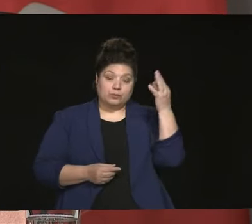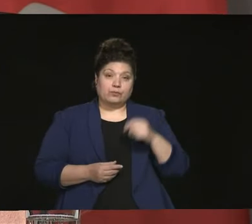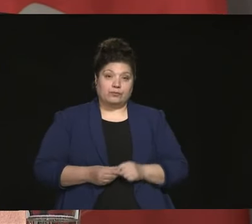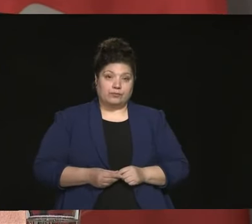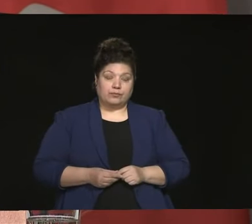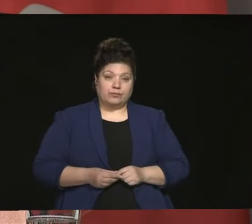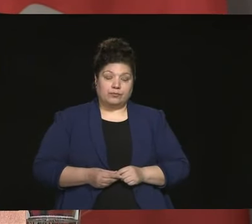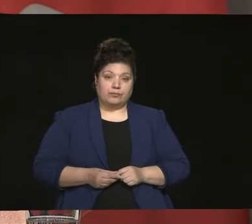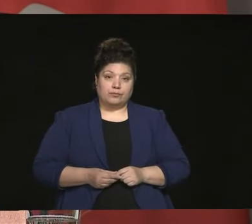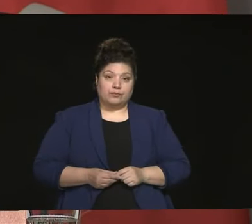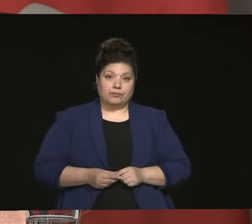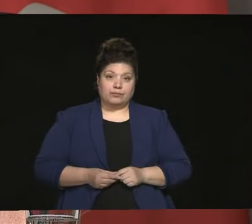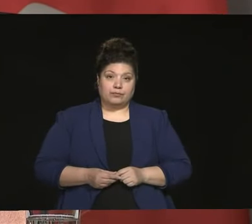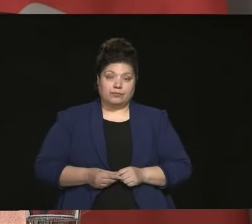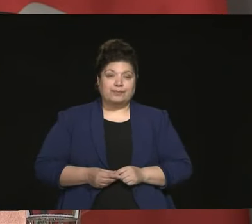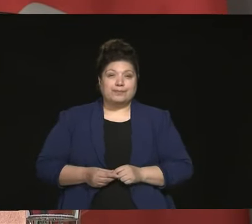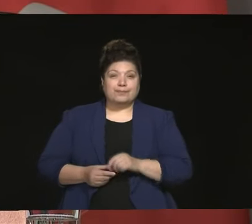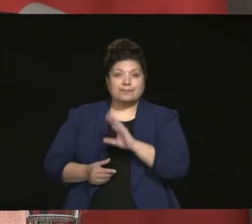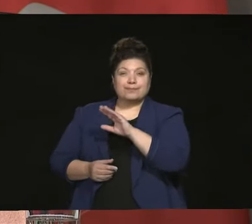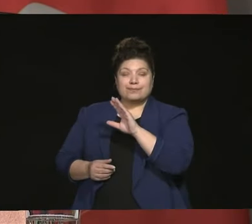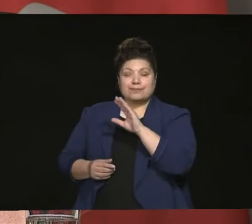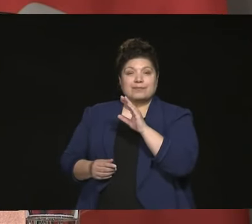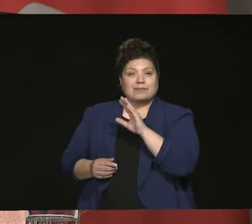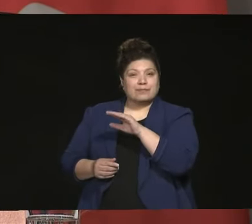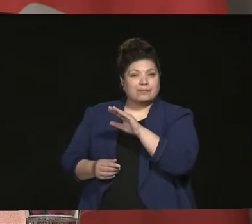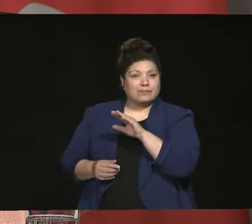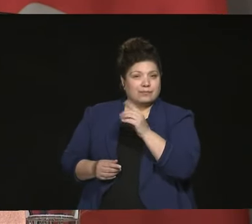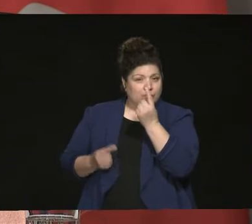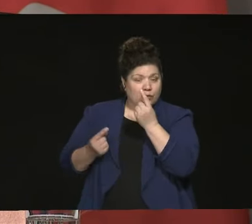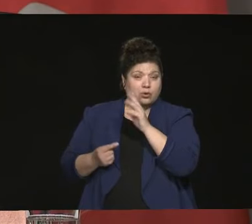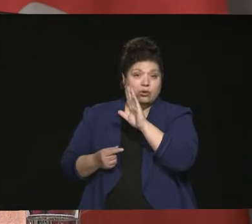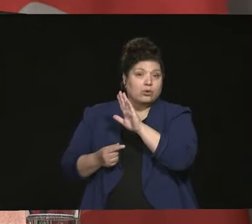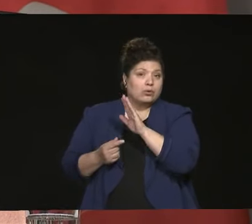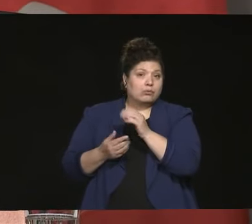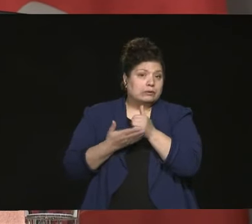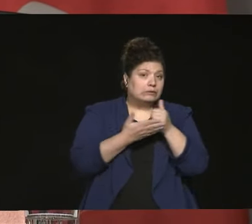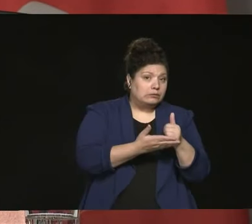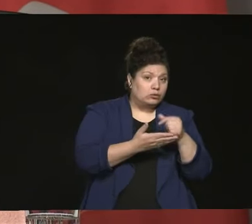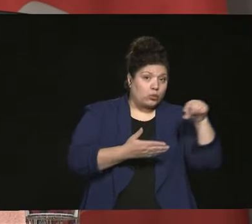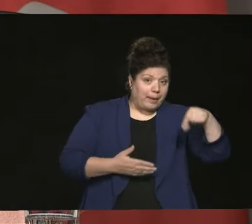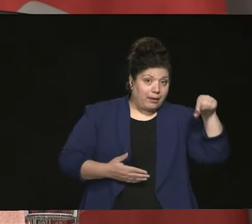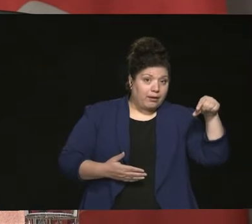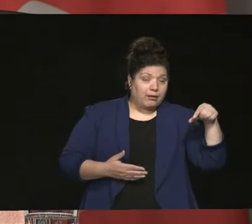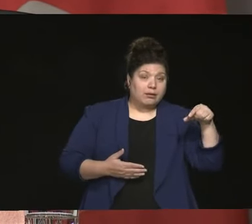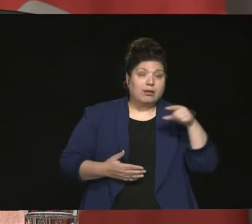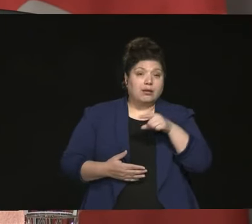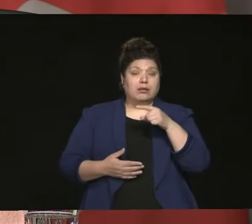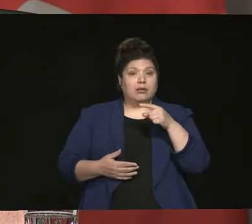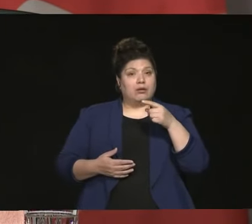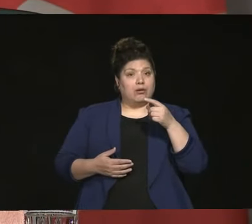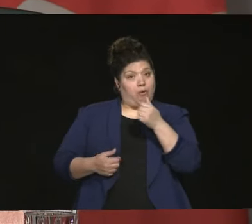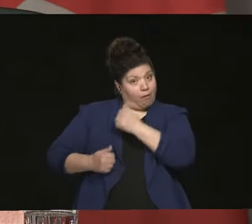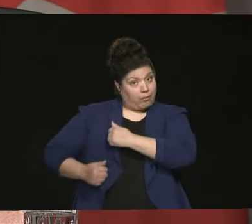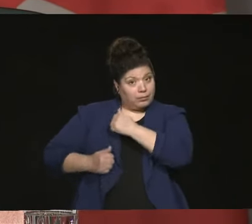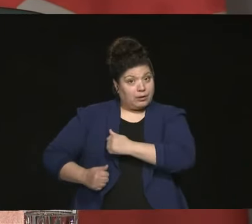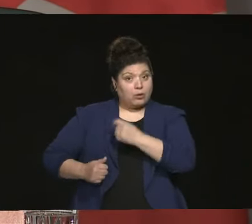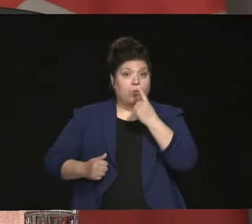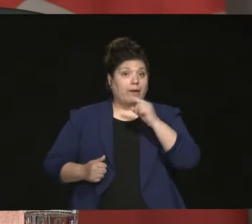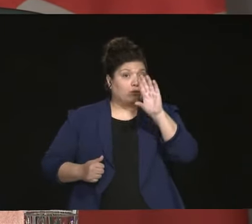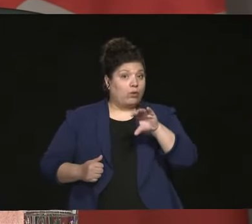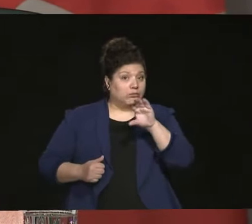Premier ministre a mentionné qu'en plus de l'armée et de la Croix-Rouge, vous allez tenir compte des bénévoles spécialisés qui sont inscrits sur le portail de Santé